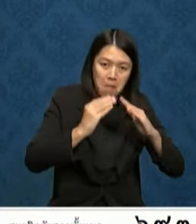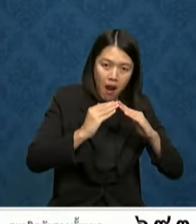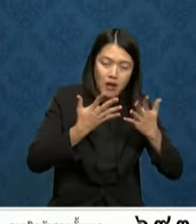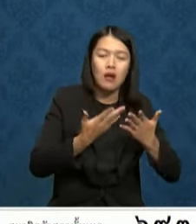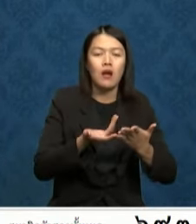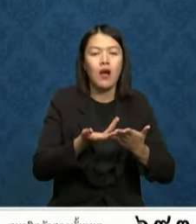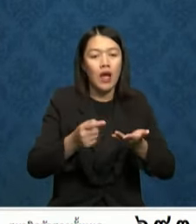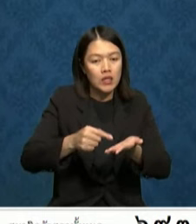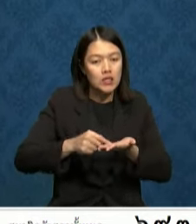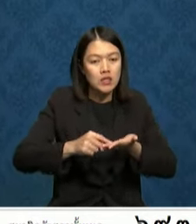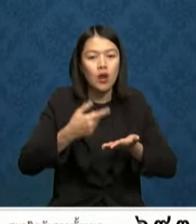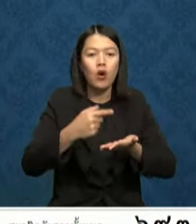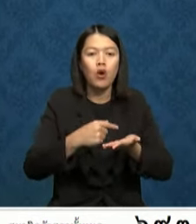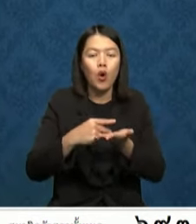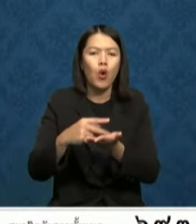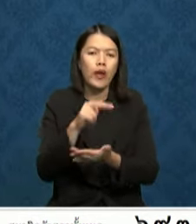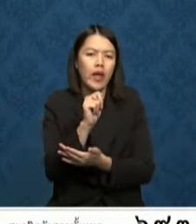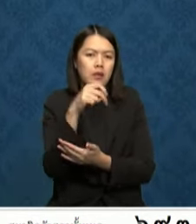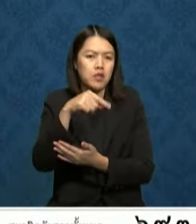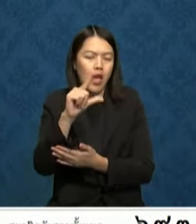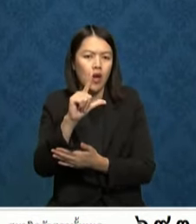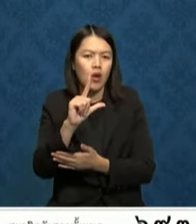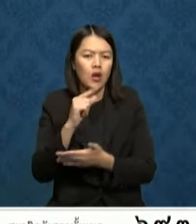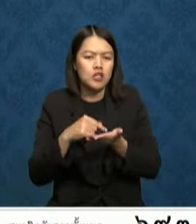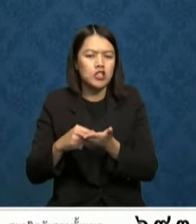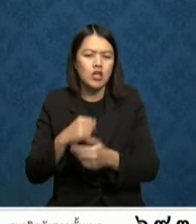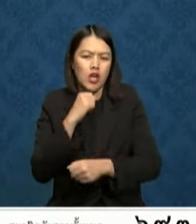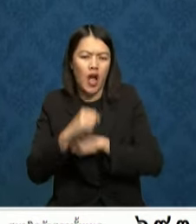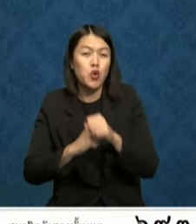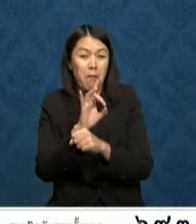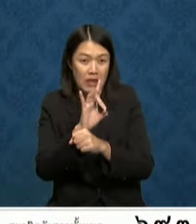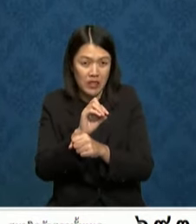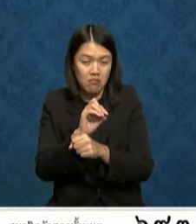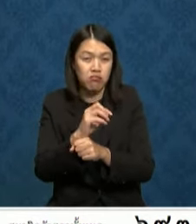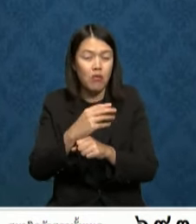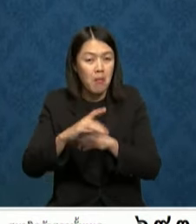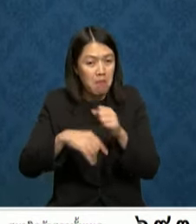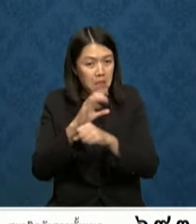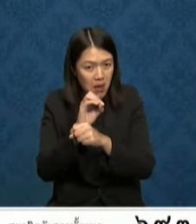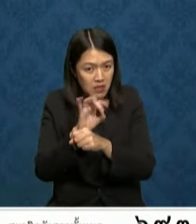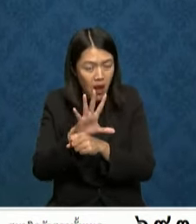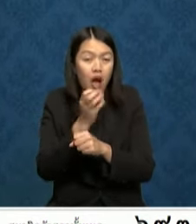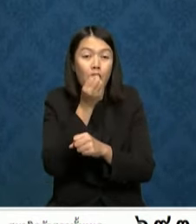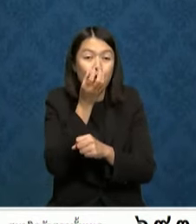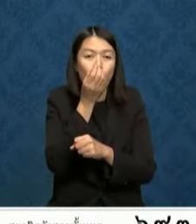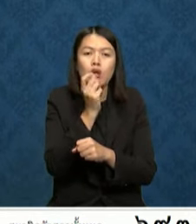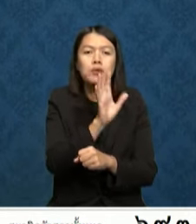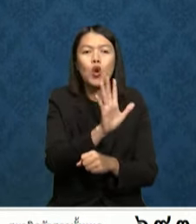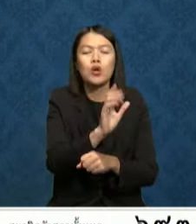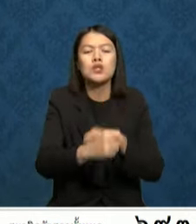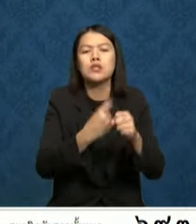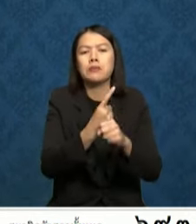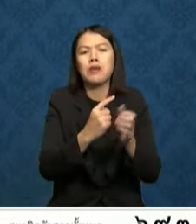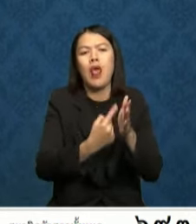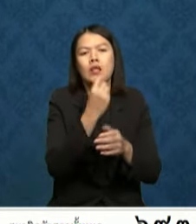ท่านสามารถมายืดได้ไม่ต้องเป็น nplมายืดหนี้ได้ถึงอายุ 80มายืดได้นี่ถึงอายุ 85ดอกเบี้ยเนี่ยไม่ต้องจ่ายกันได้ 1ปี